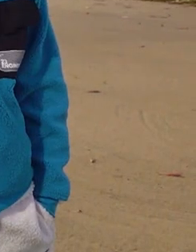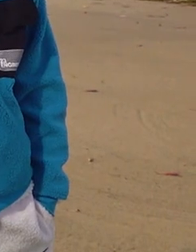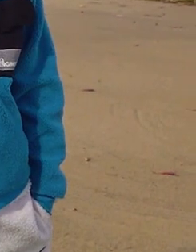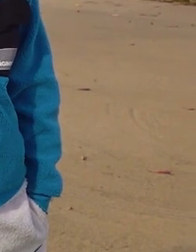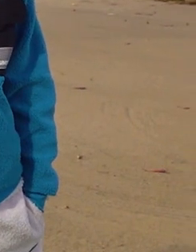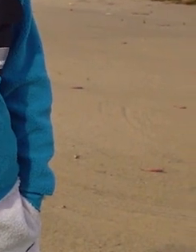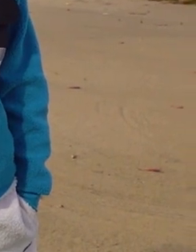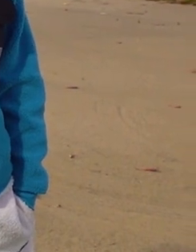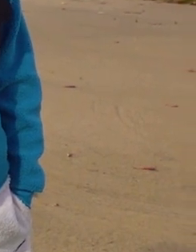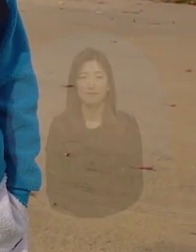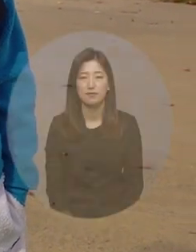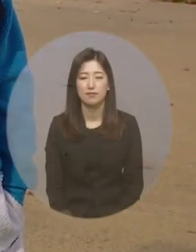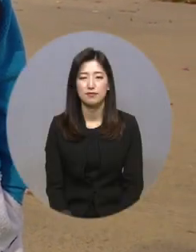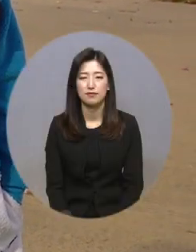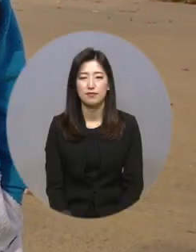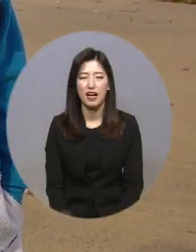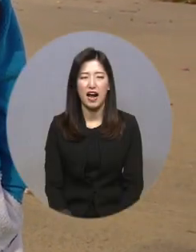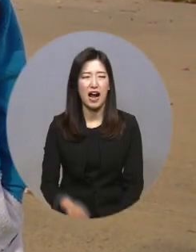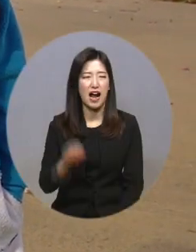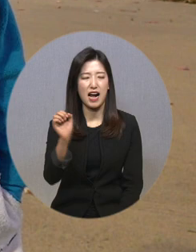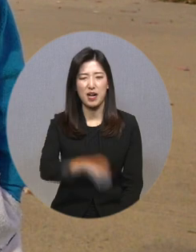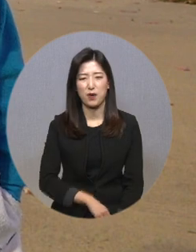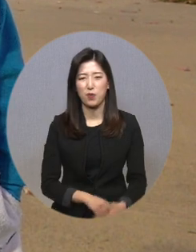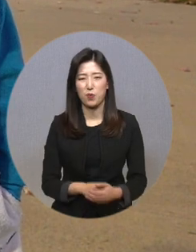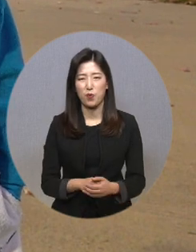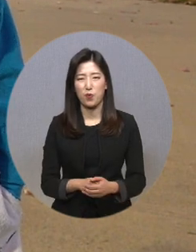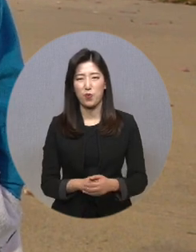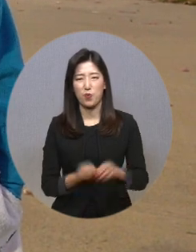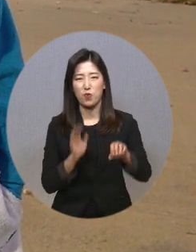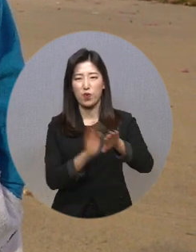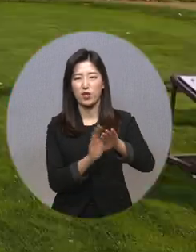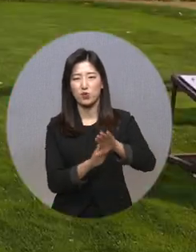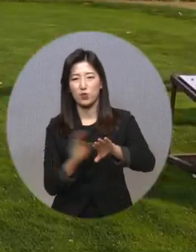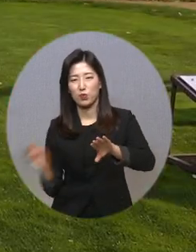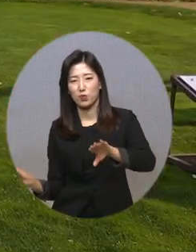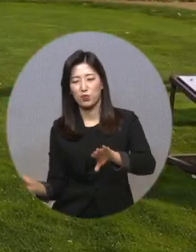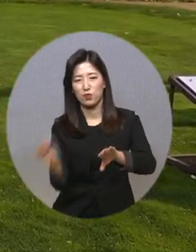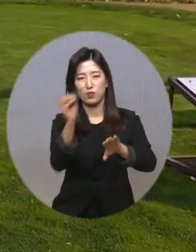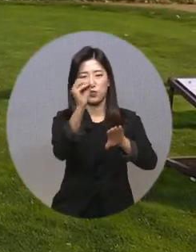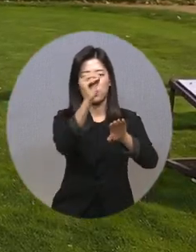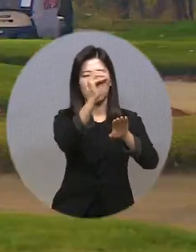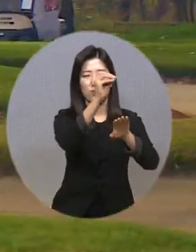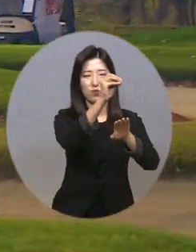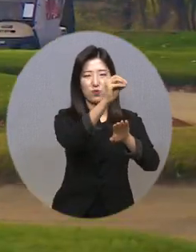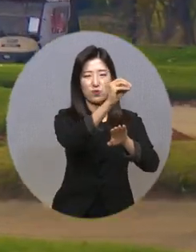아 root 소스를 말이 하려고 그래 괜찮을 것 같아요